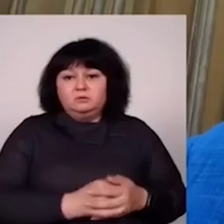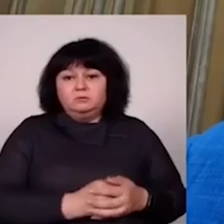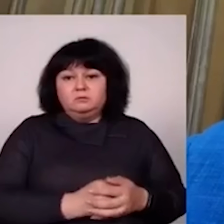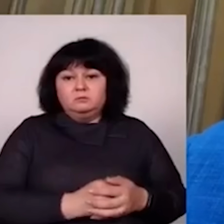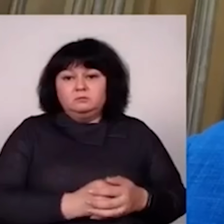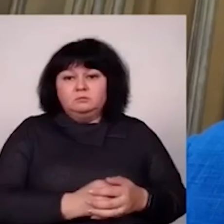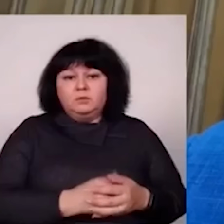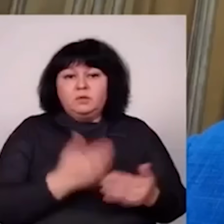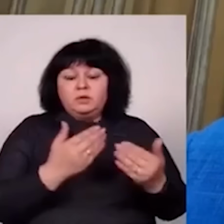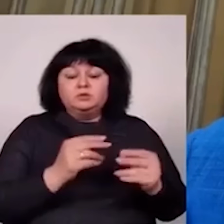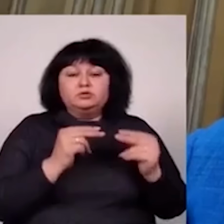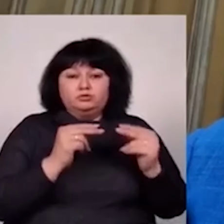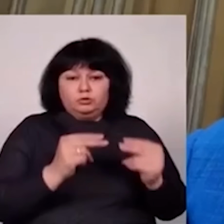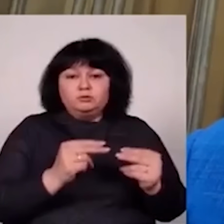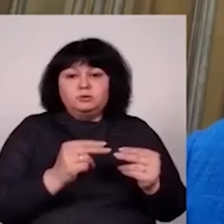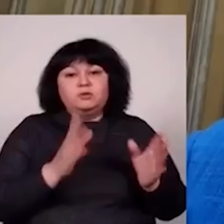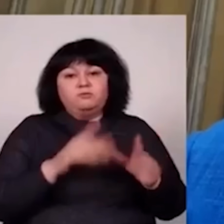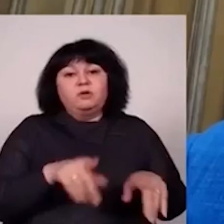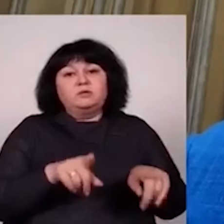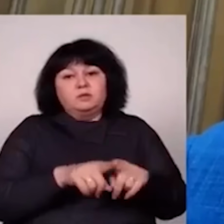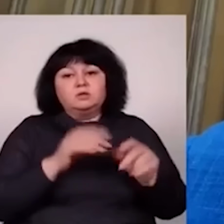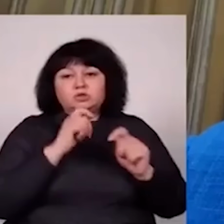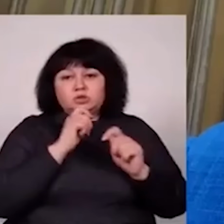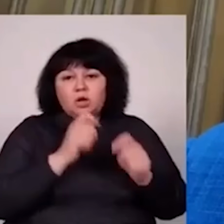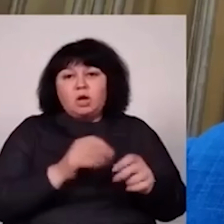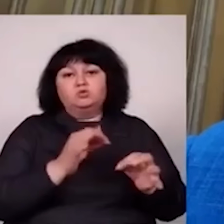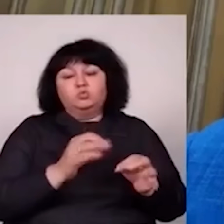образом. Если честно, ну давайте вот так расскажу, как